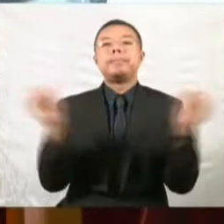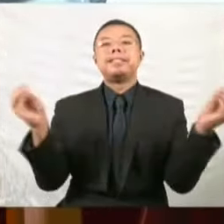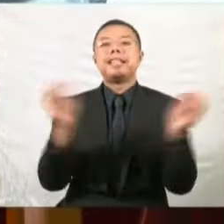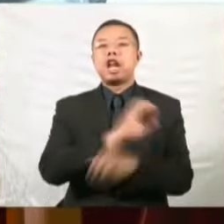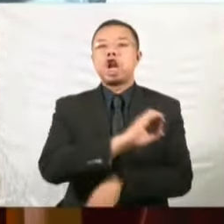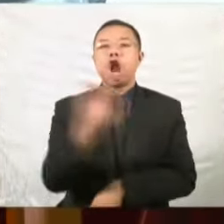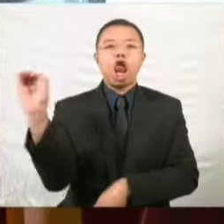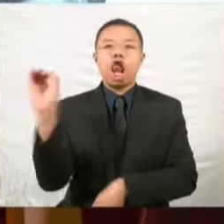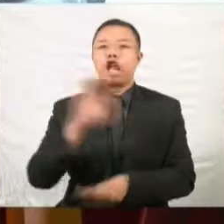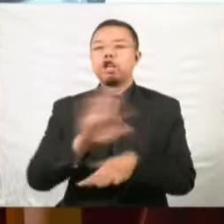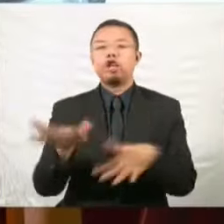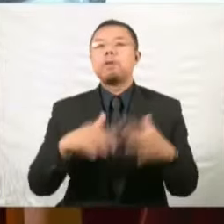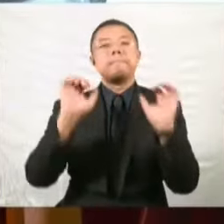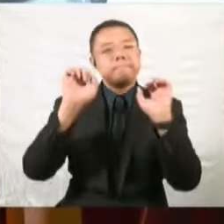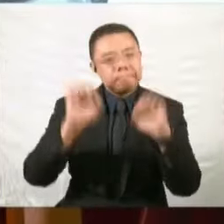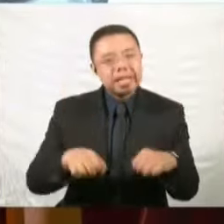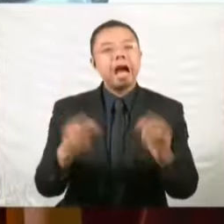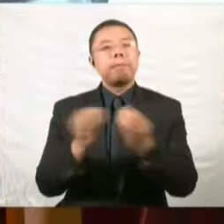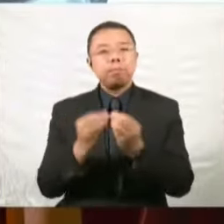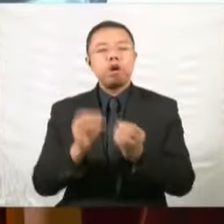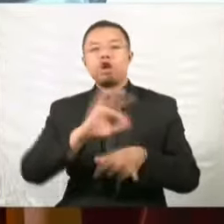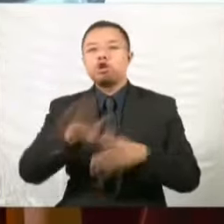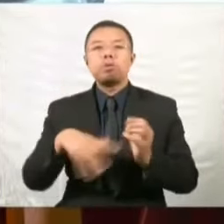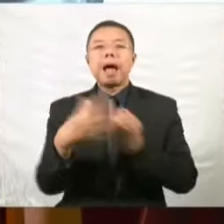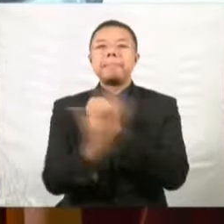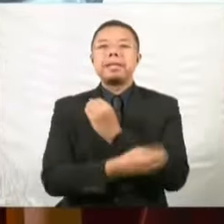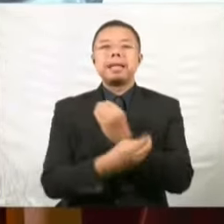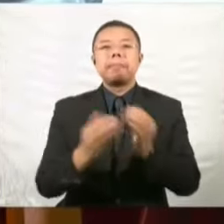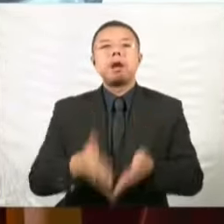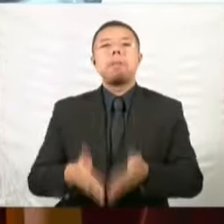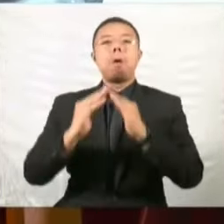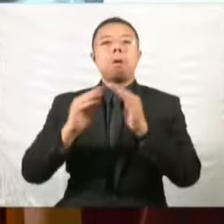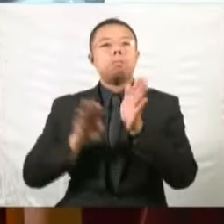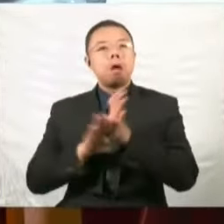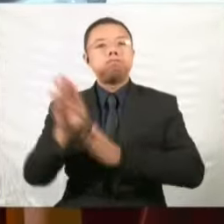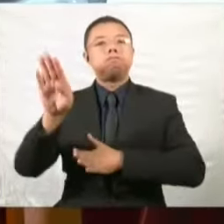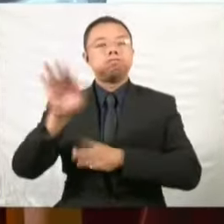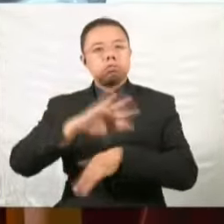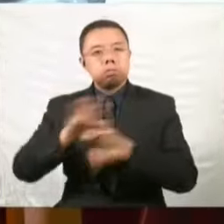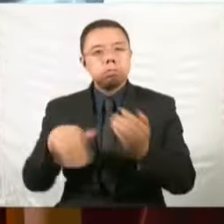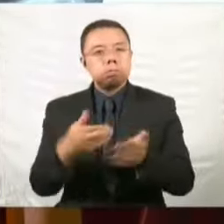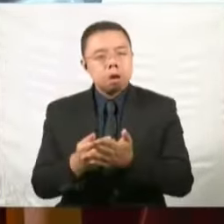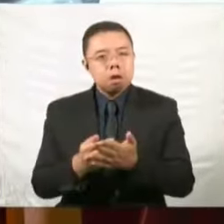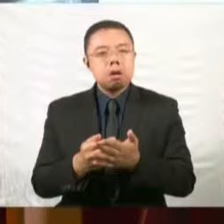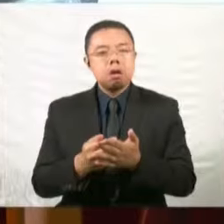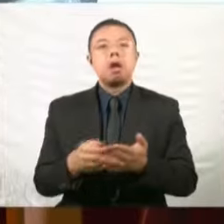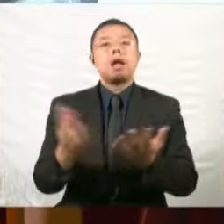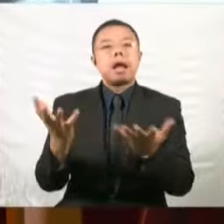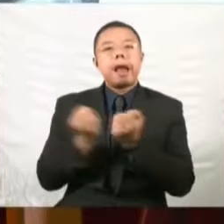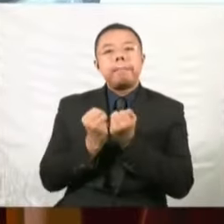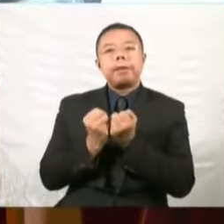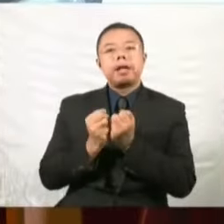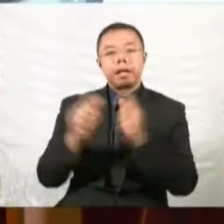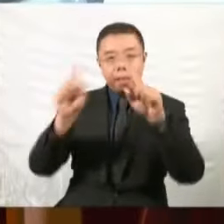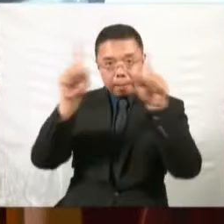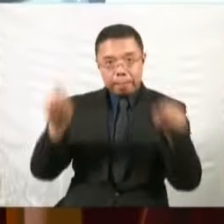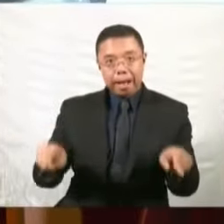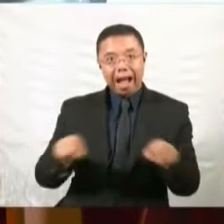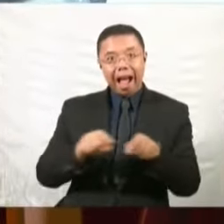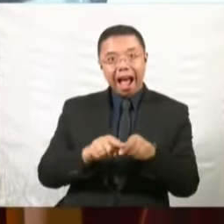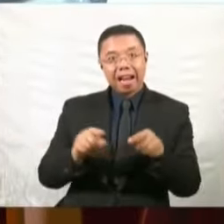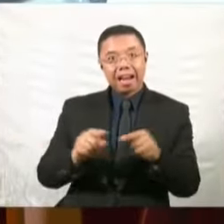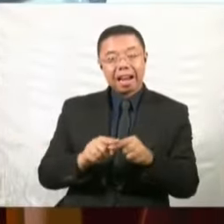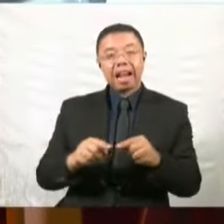berhasil mengenolkan Desa miskin Tertinggal sangat Tertinggal sehingga mendapatkan penghargaan